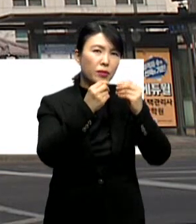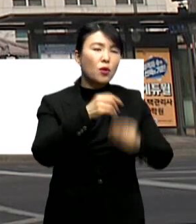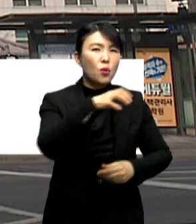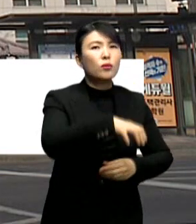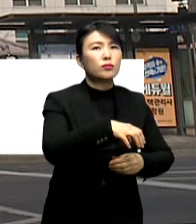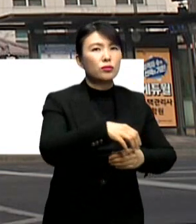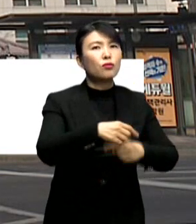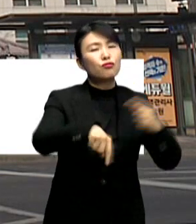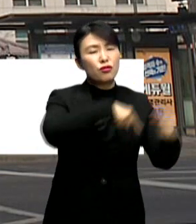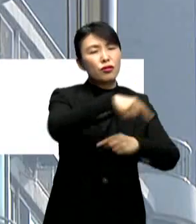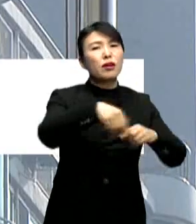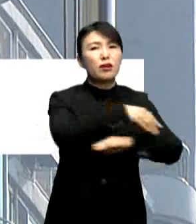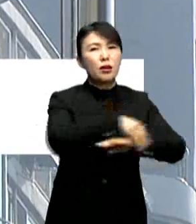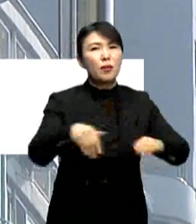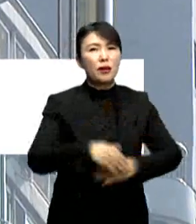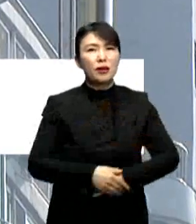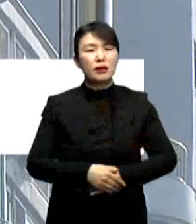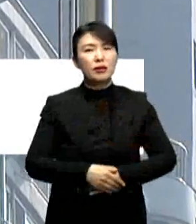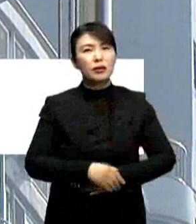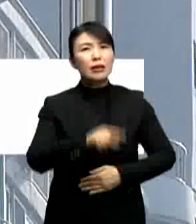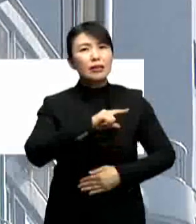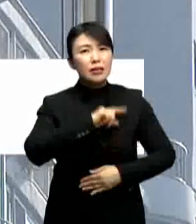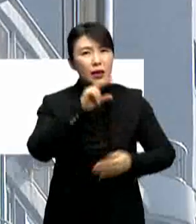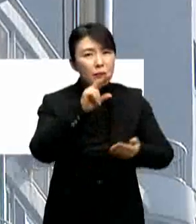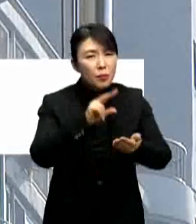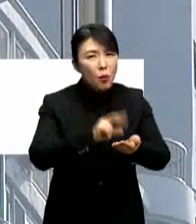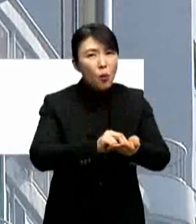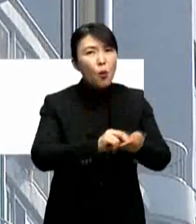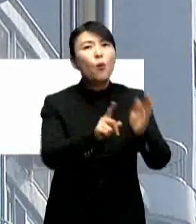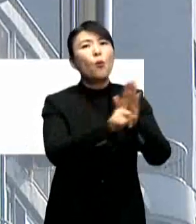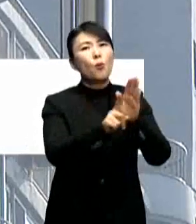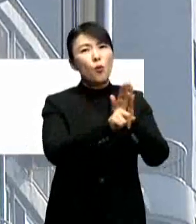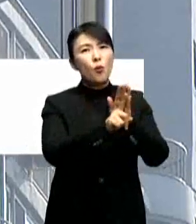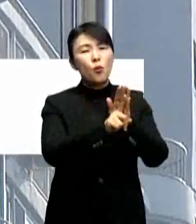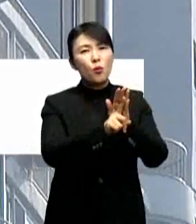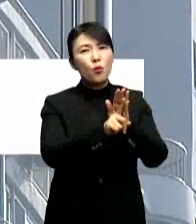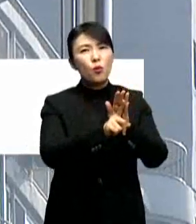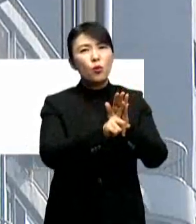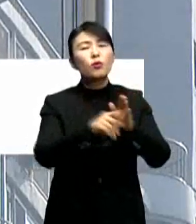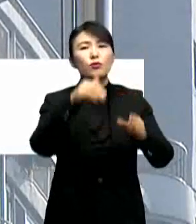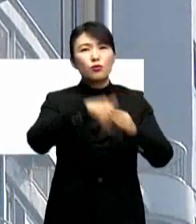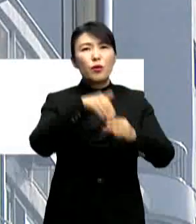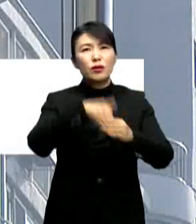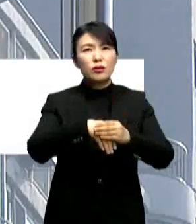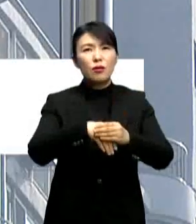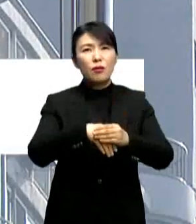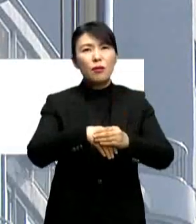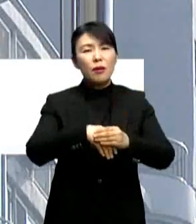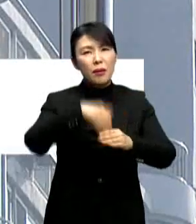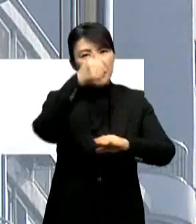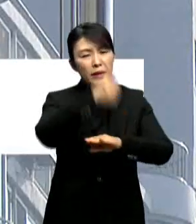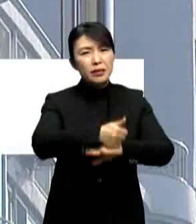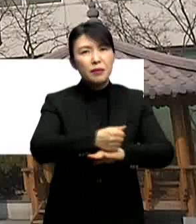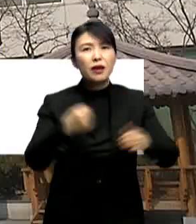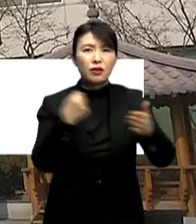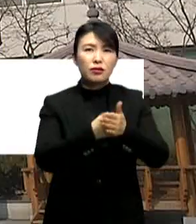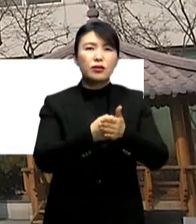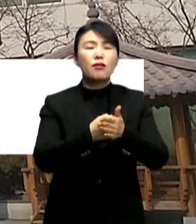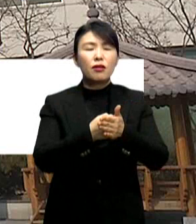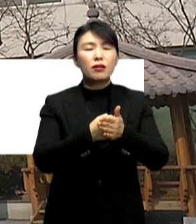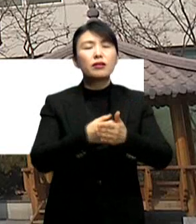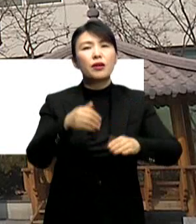공모를 통해 5개 우수 명칭 선정 후 온라인 주민 선호도 투표를 통해 최종 명칭을 결정할